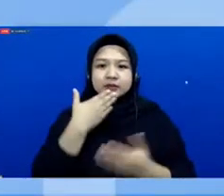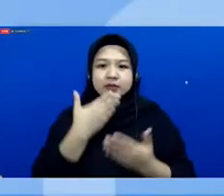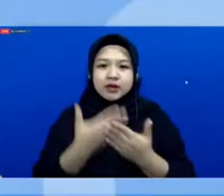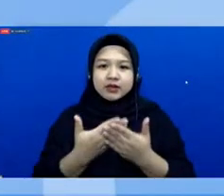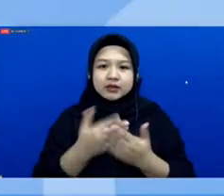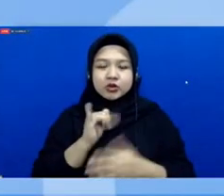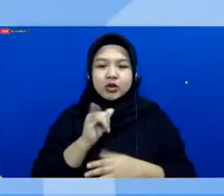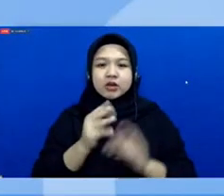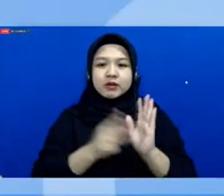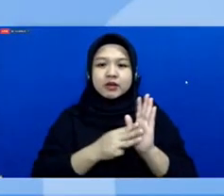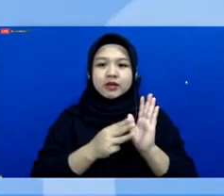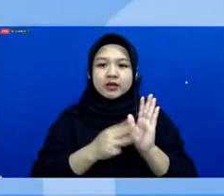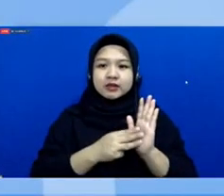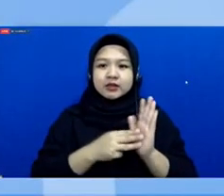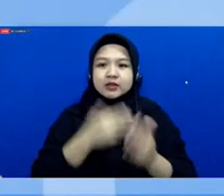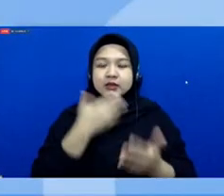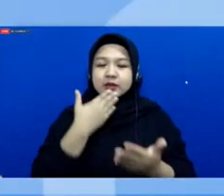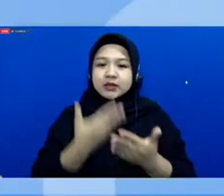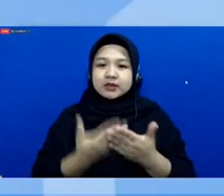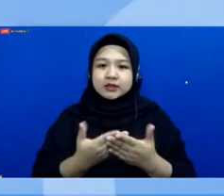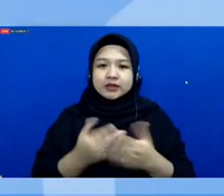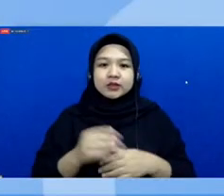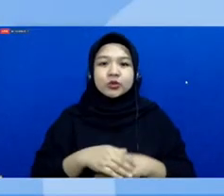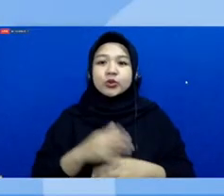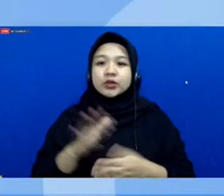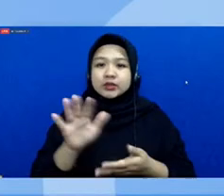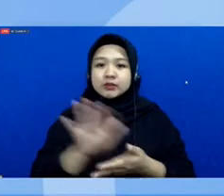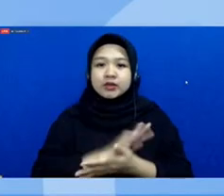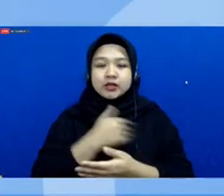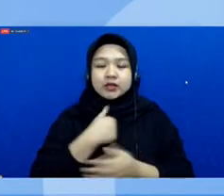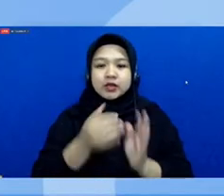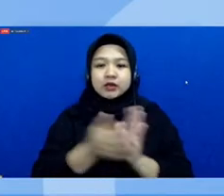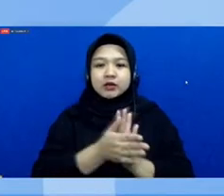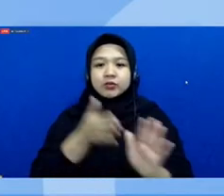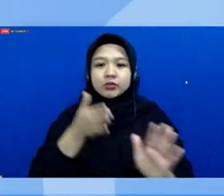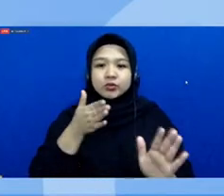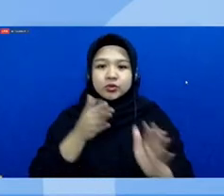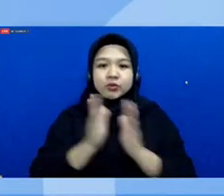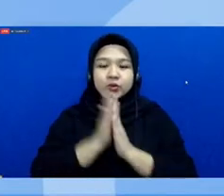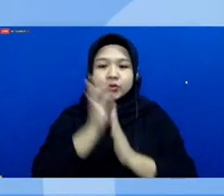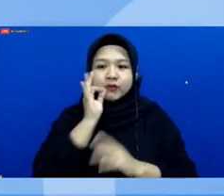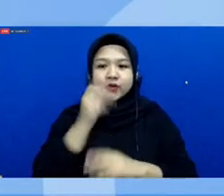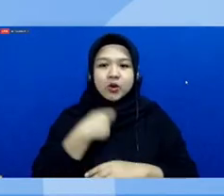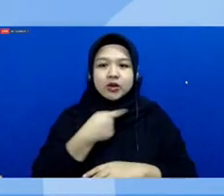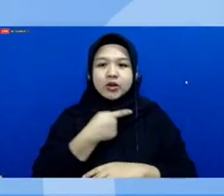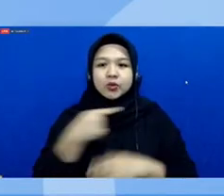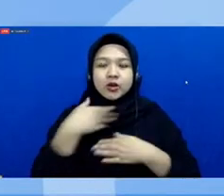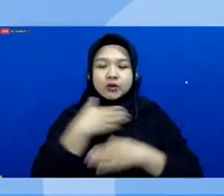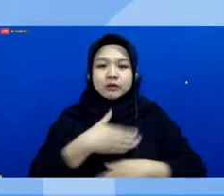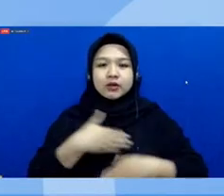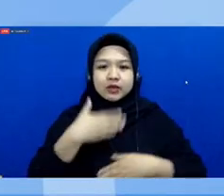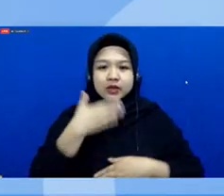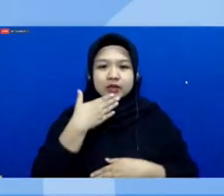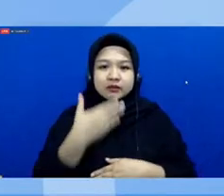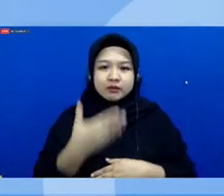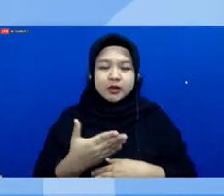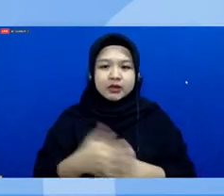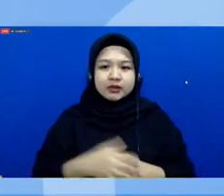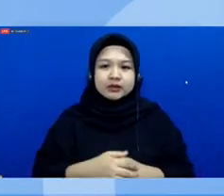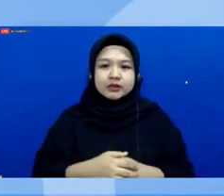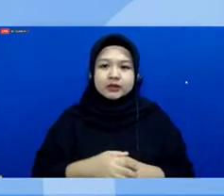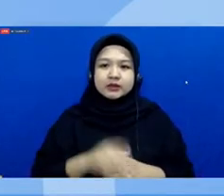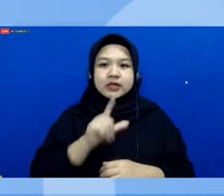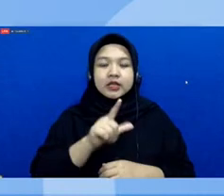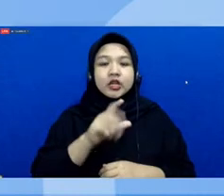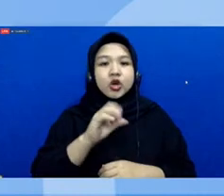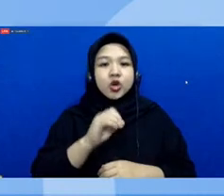Margarita. Terima kasih Mbak Yohana, terima kasih semuanya. Kesempatannya. Saya undur diri. Mohon maaf jika ada hal-hal yang kurang berkenan. Terima kasih